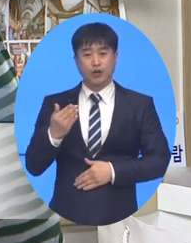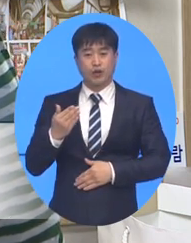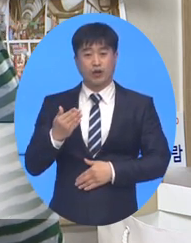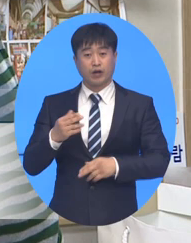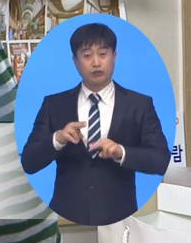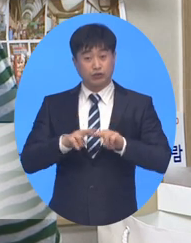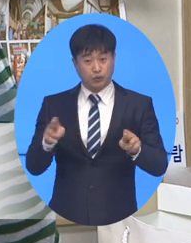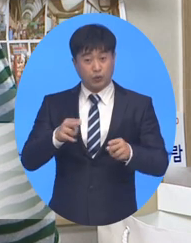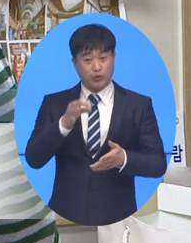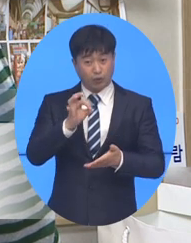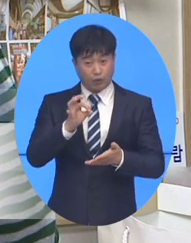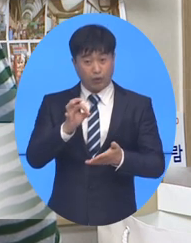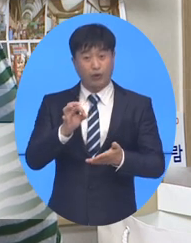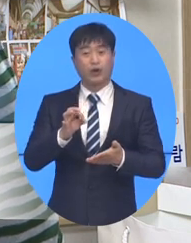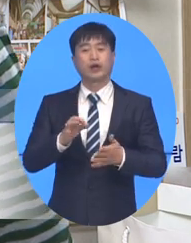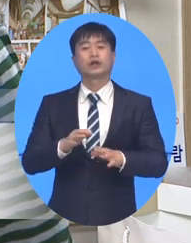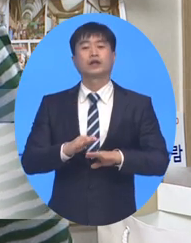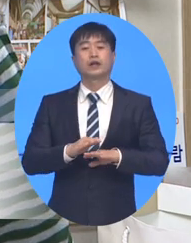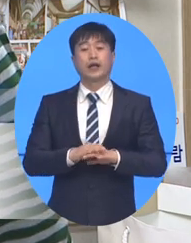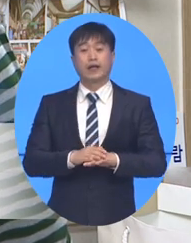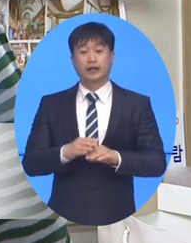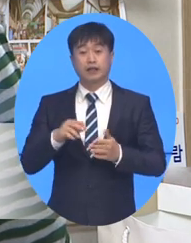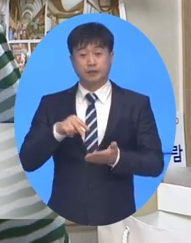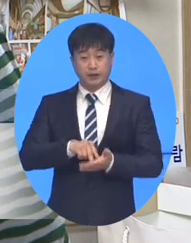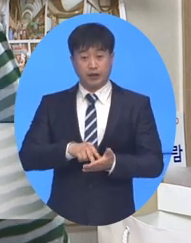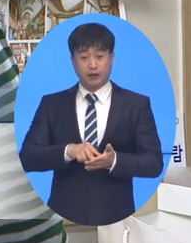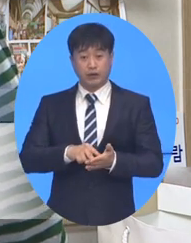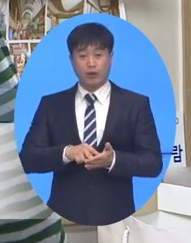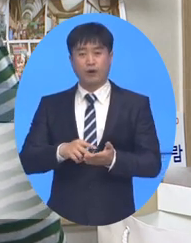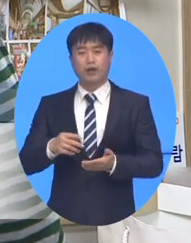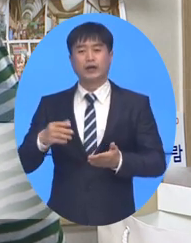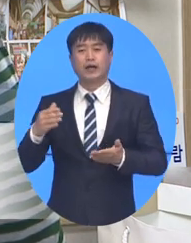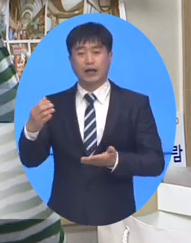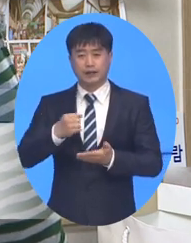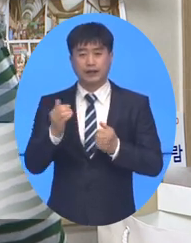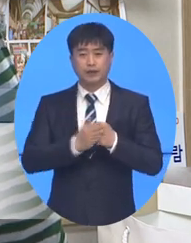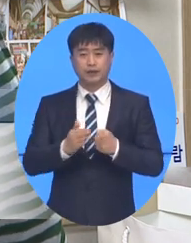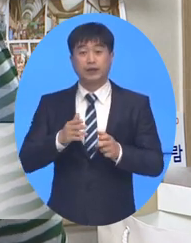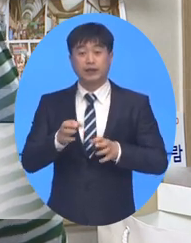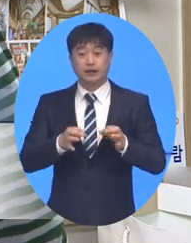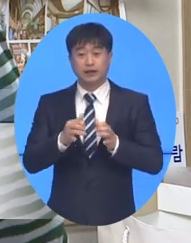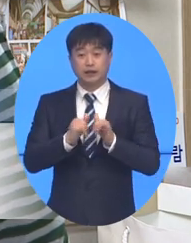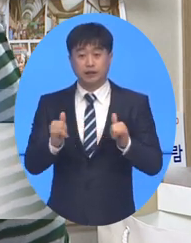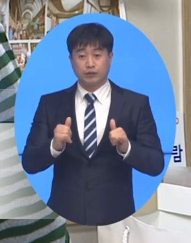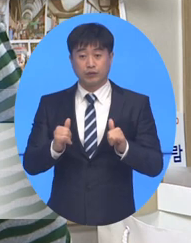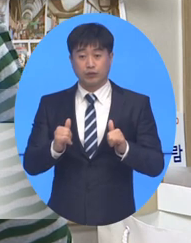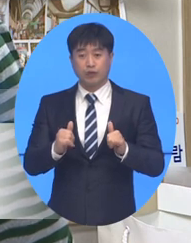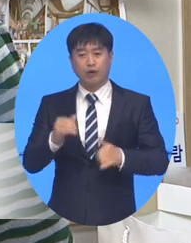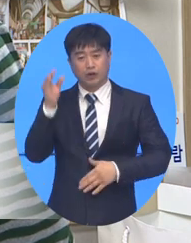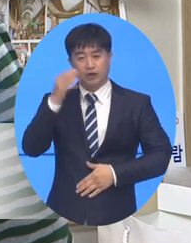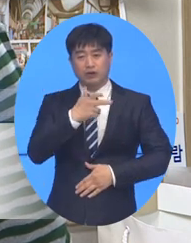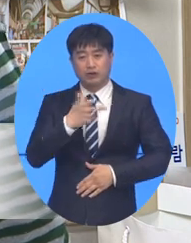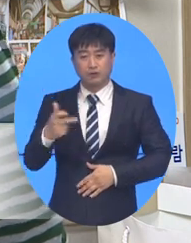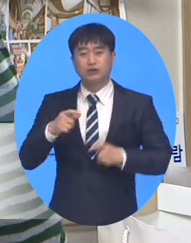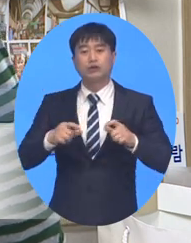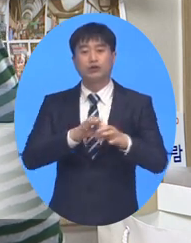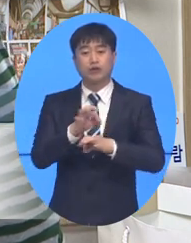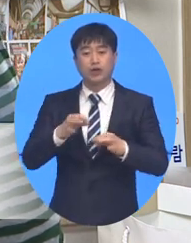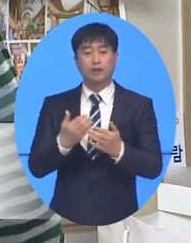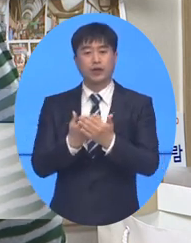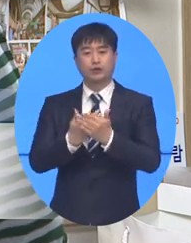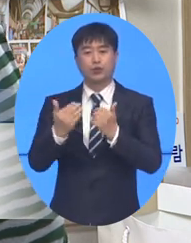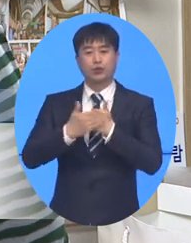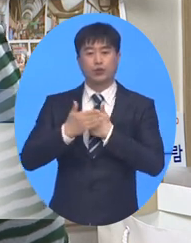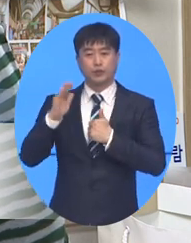제로 상태에서 그나마 이제 확보한 거에 대해서는 상인도 그만큼 기대도 크고 또 지역경제